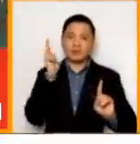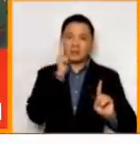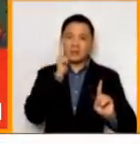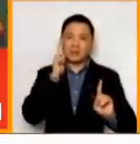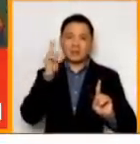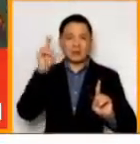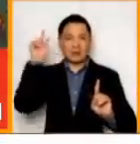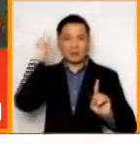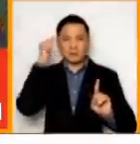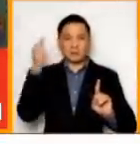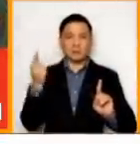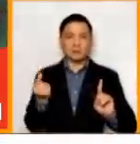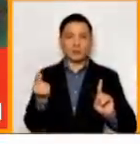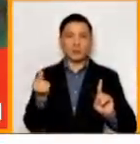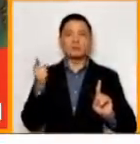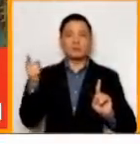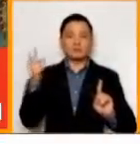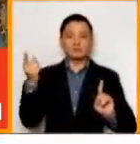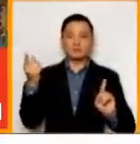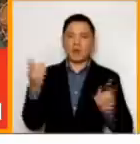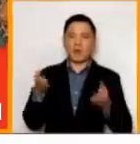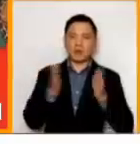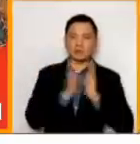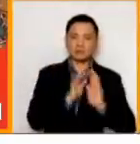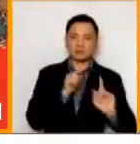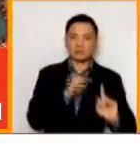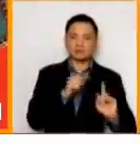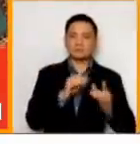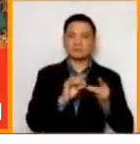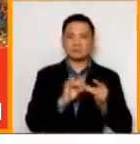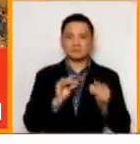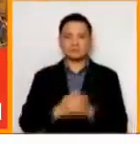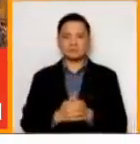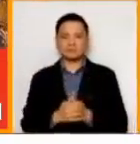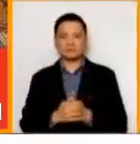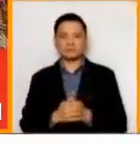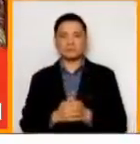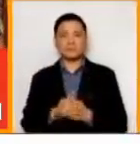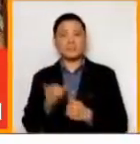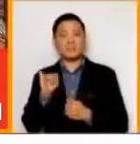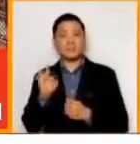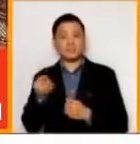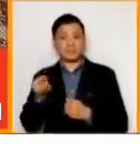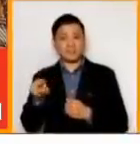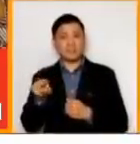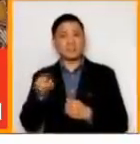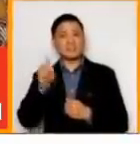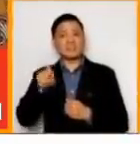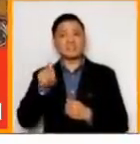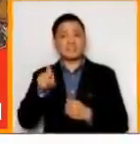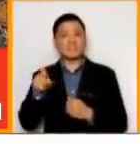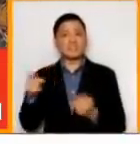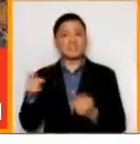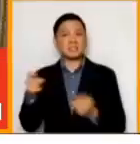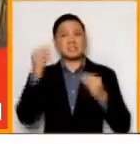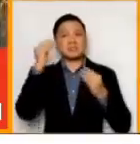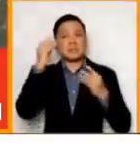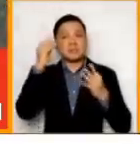actions ng national government. And kung may kailangan sila sa city government of Davao, we will ask permission from the